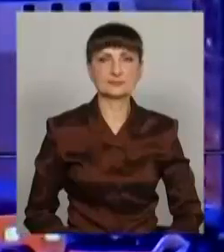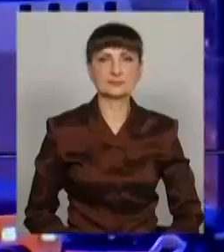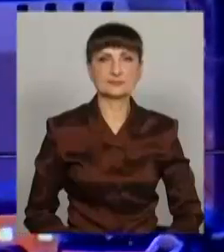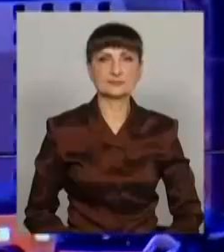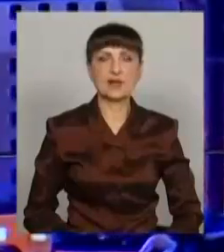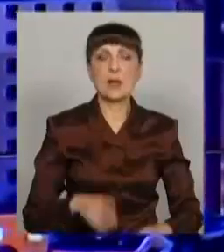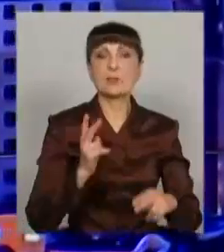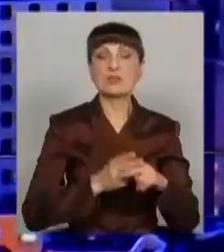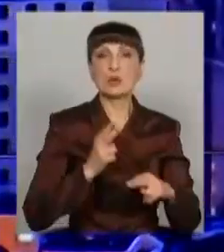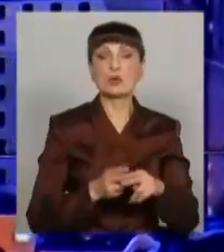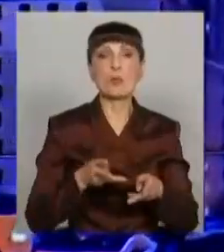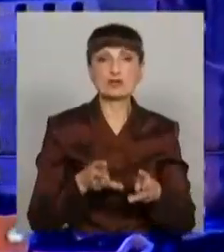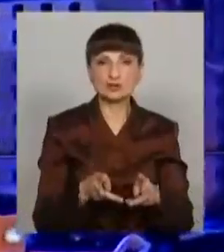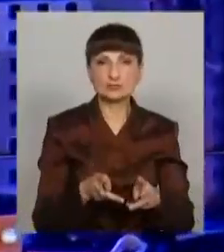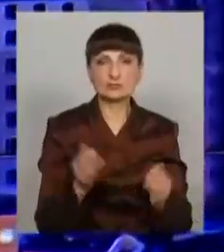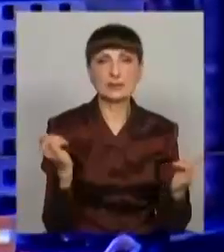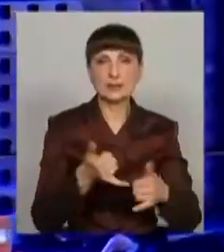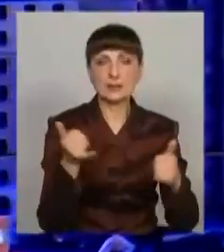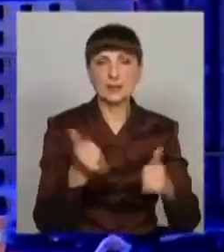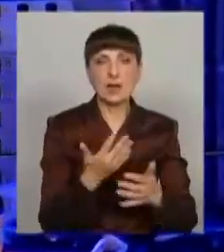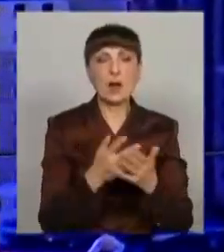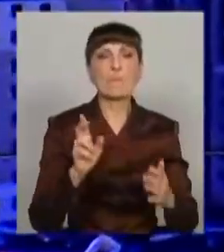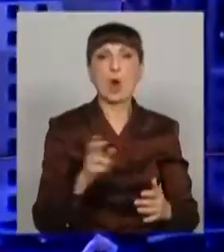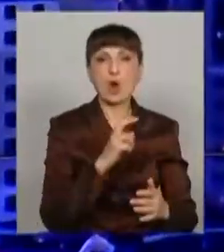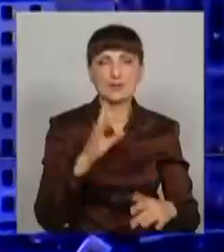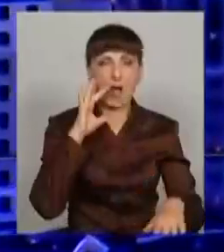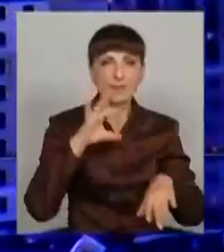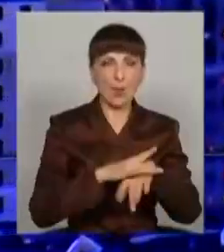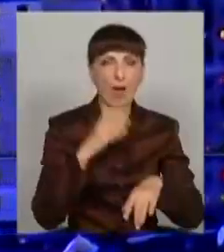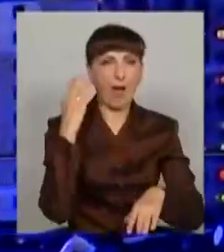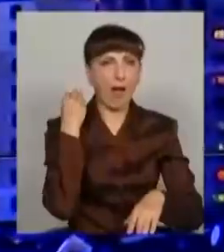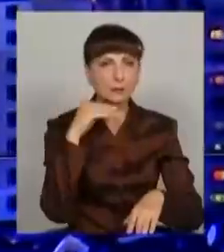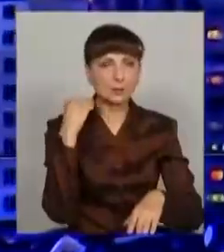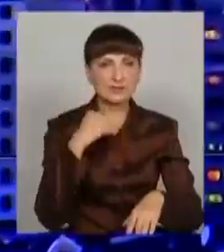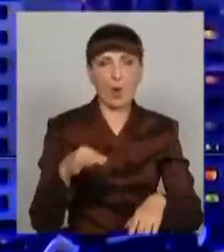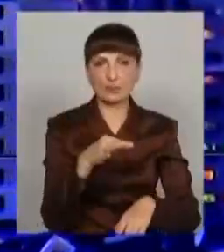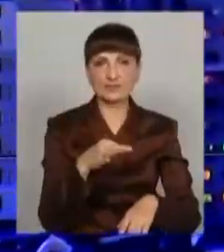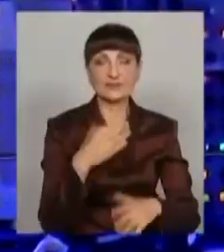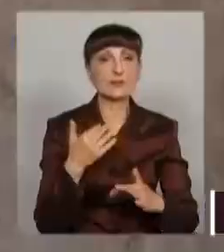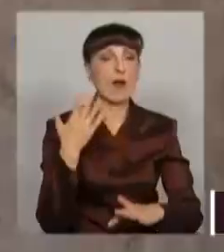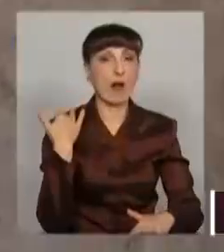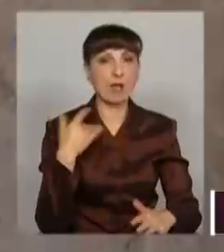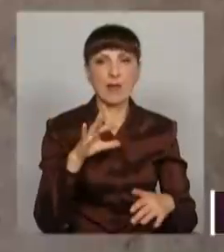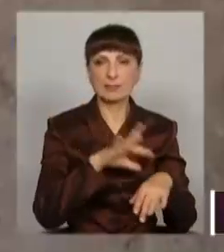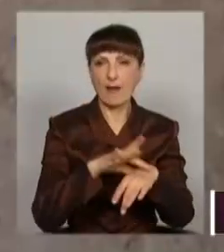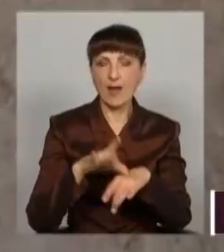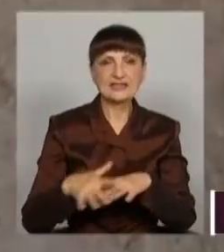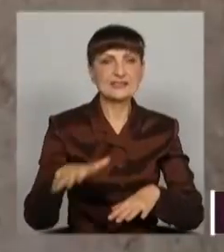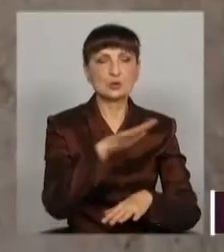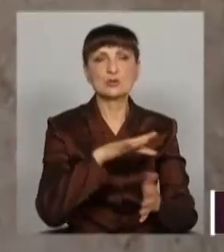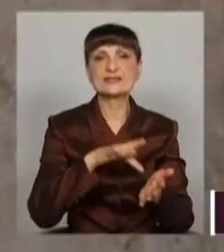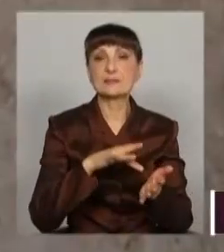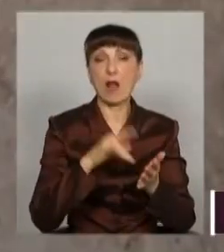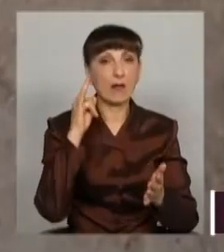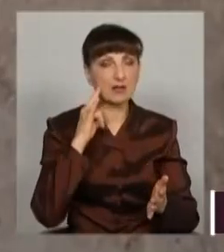металлургические печи в которых отливались изделия из бронзы обнаружили в актюбинской области если ранее их находили на территории центрального